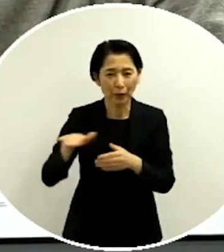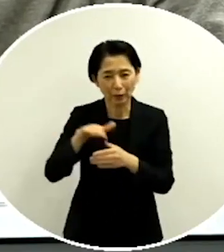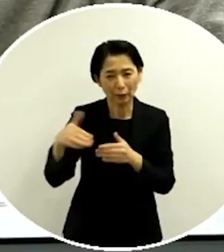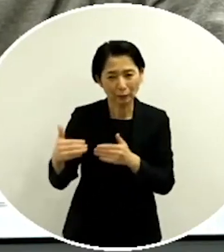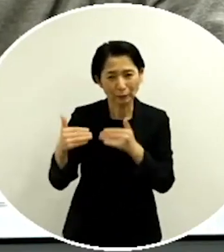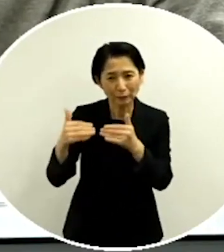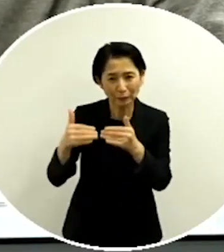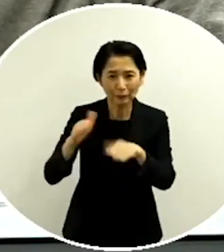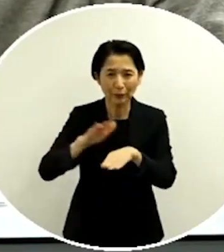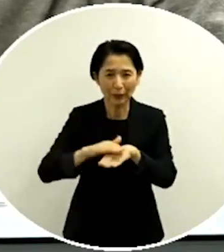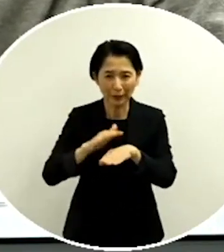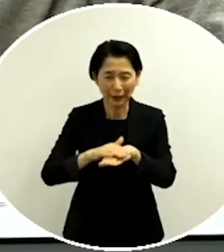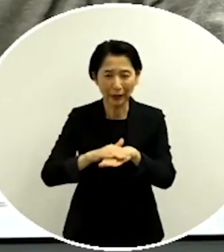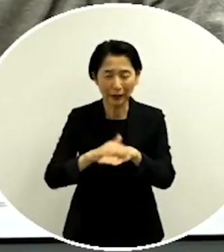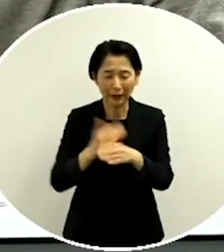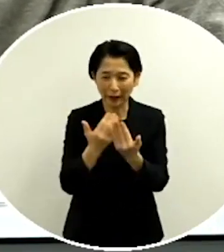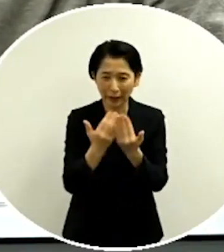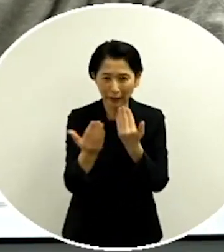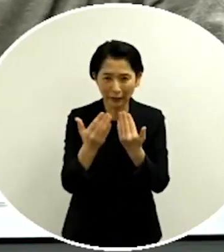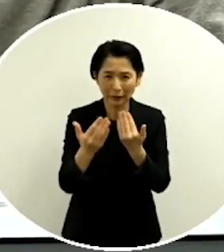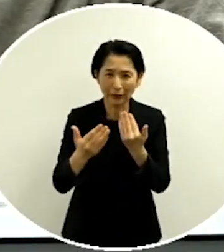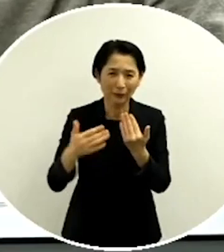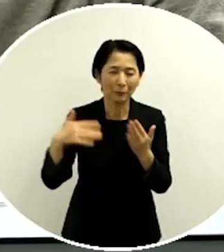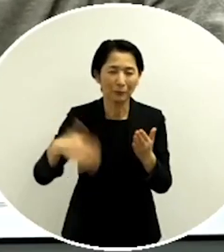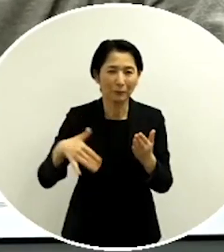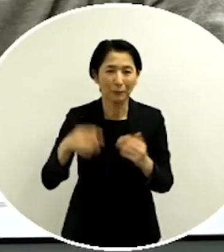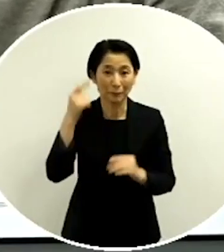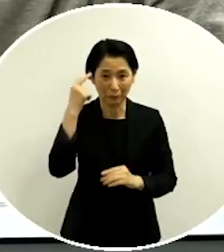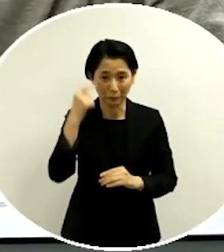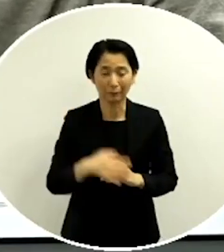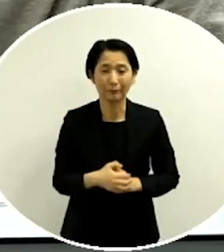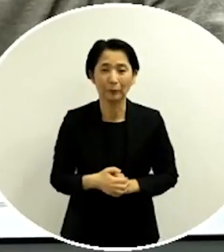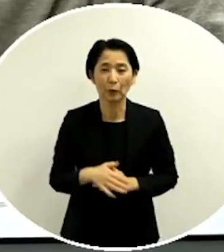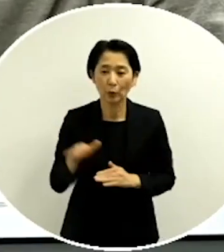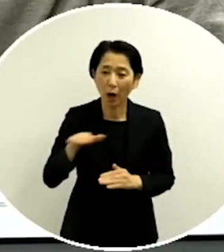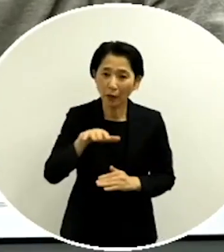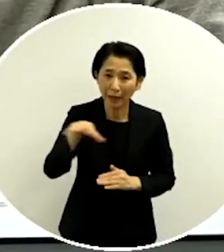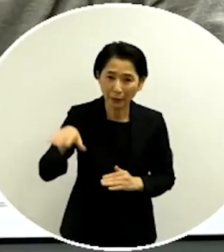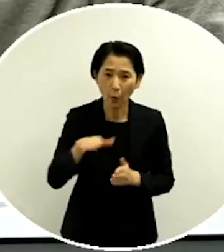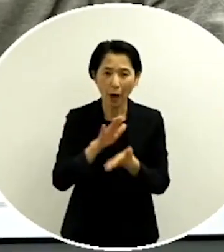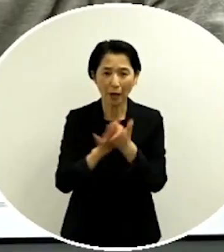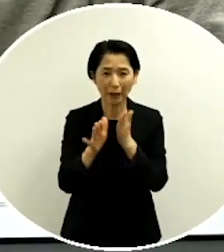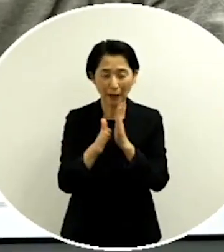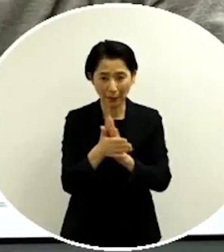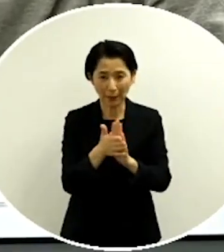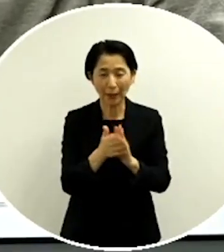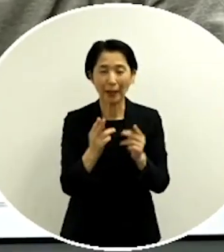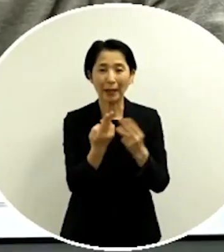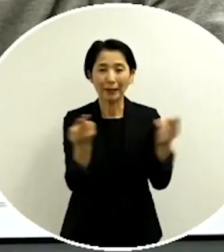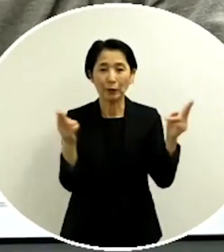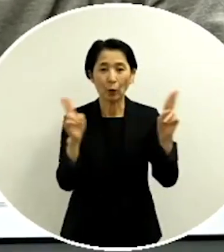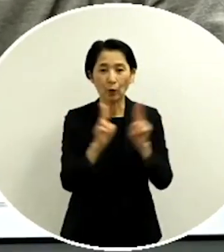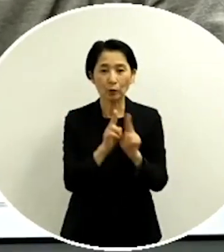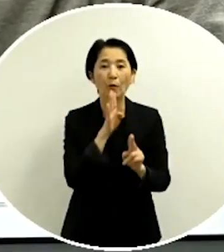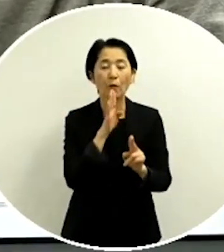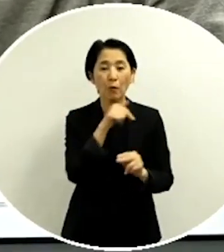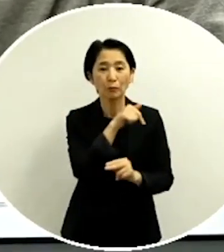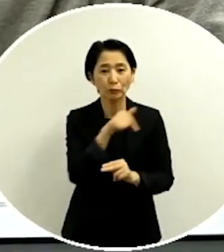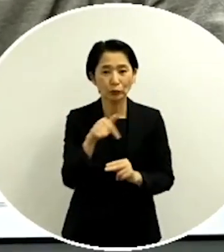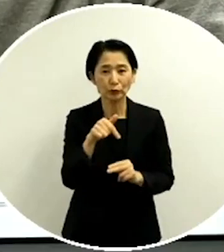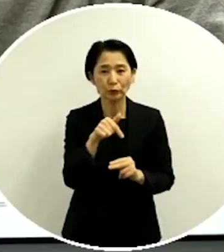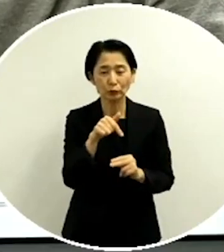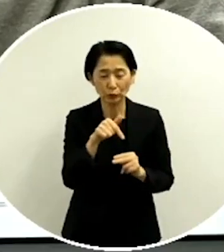ことが今一つ明確になっていないように思いますですのでそこのところをもう1回等の本部の組織路が